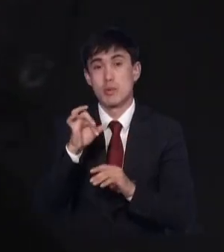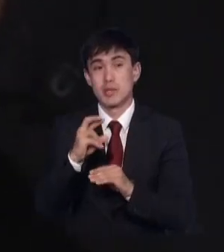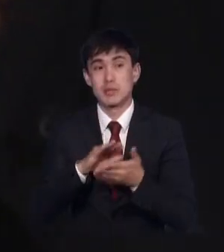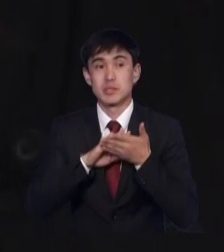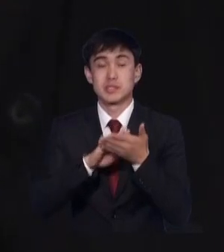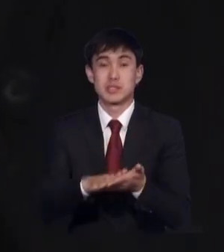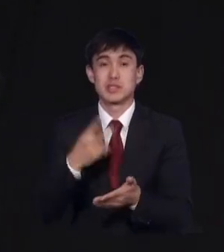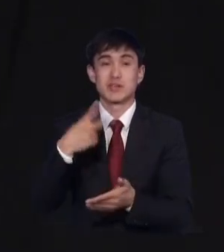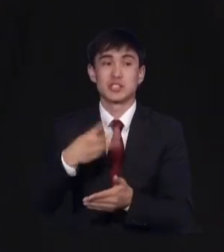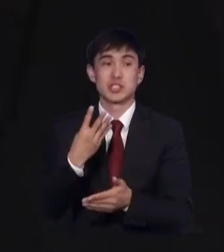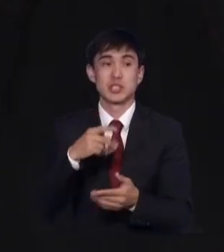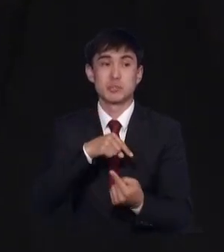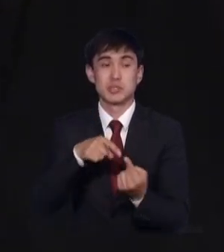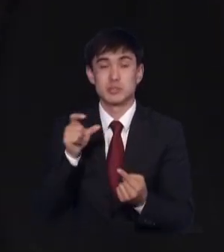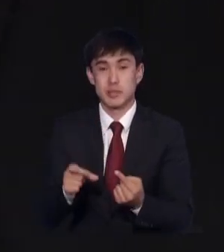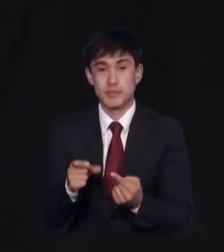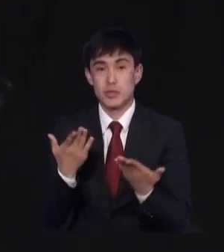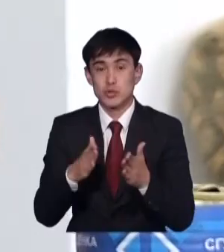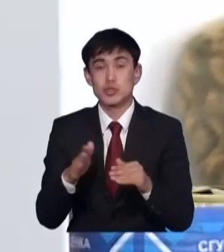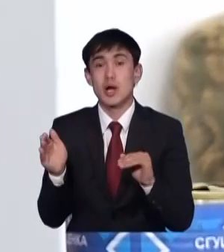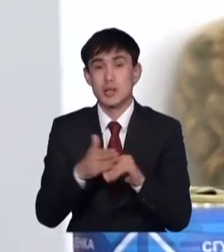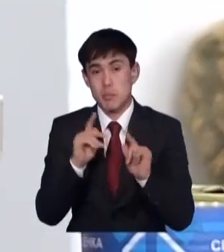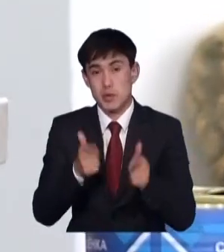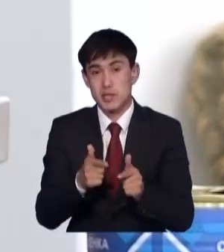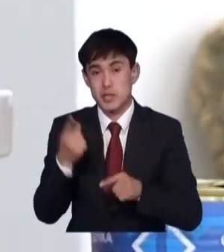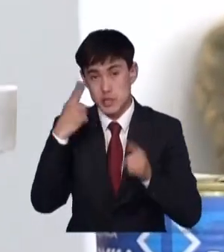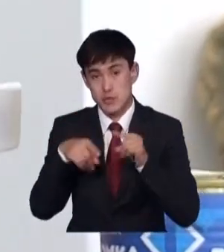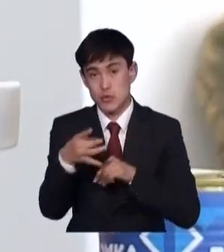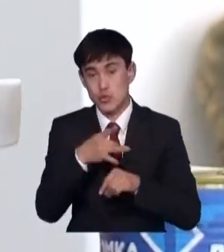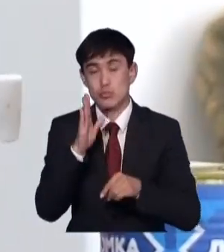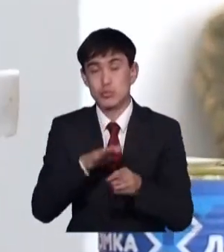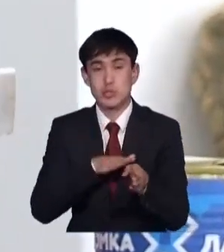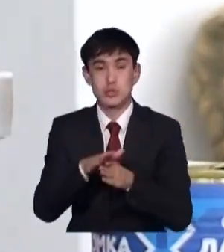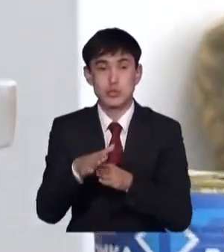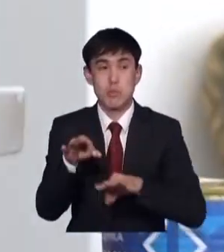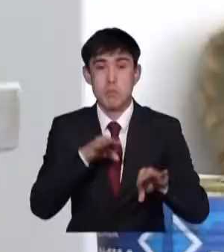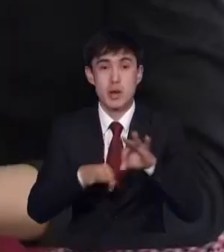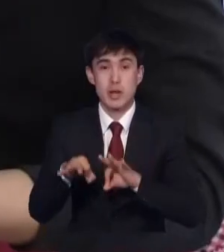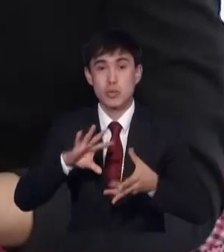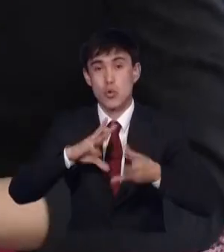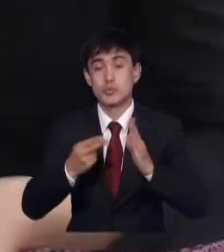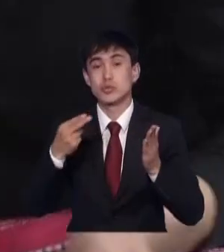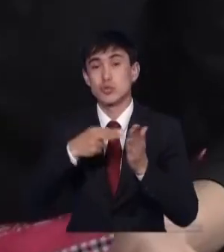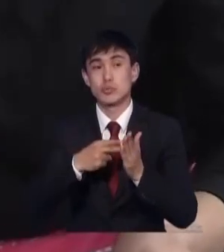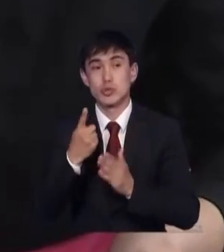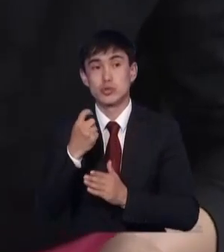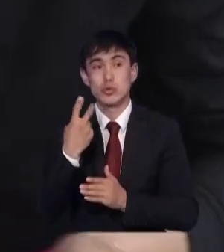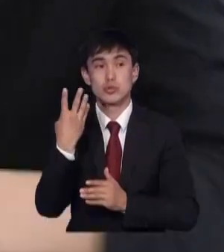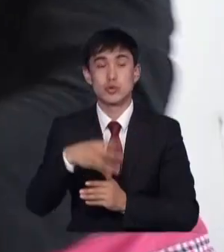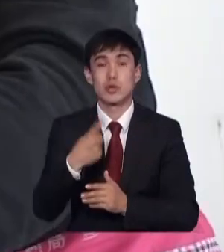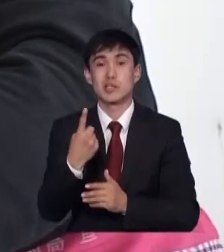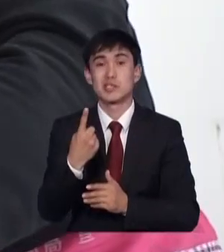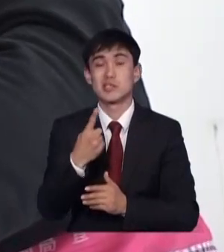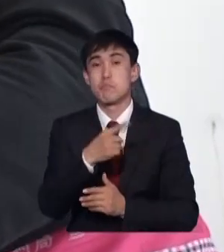подали заявки 24 предпринимателя в случае одобрения их идей в регионе будут реализованы проекты общей стоимостью 141